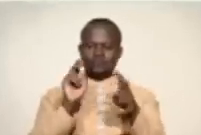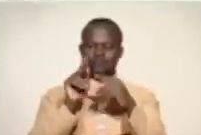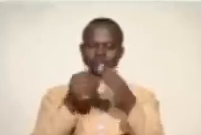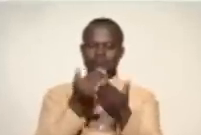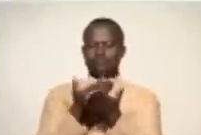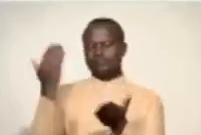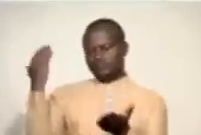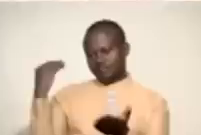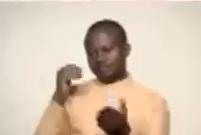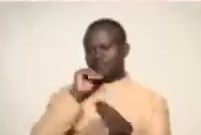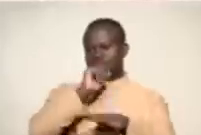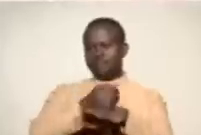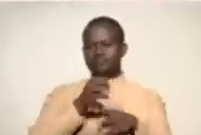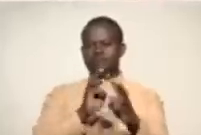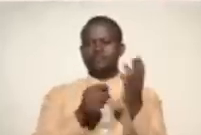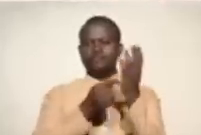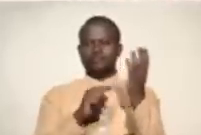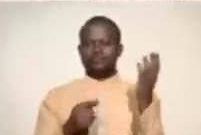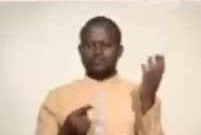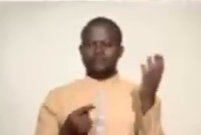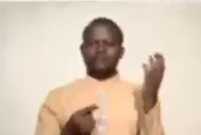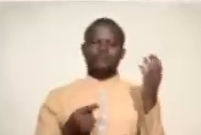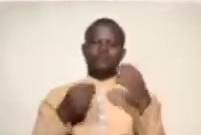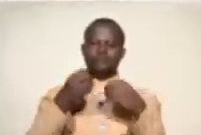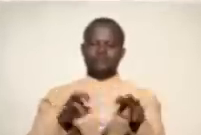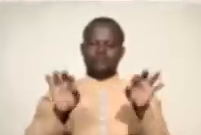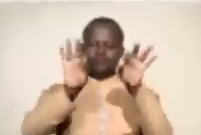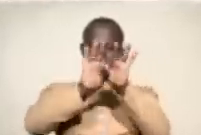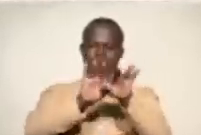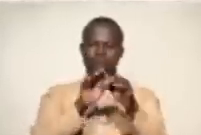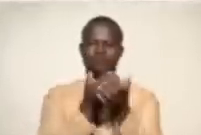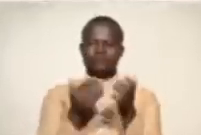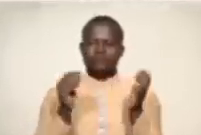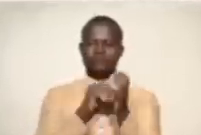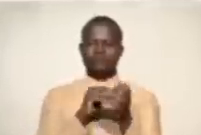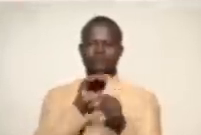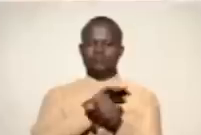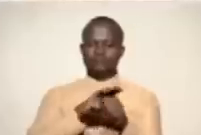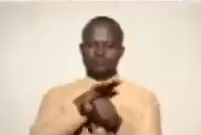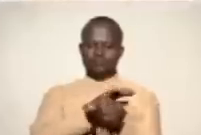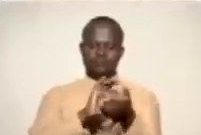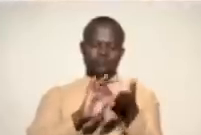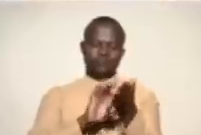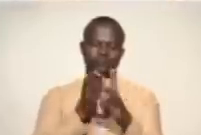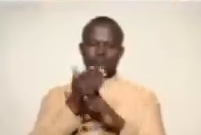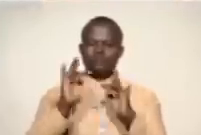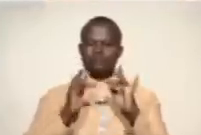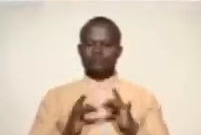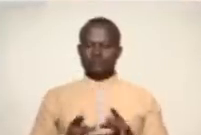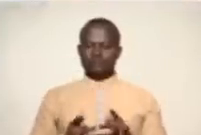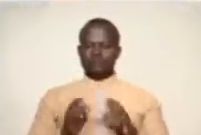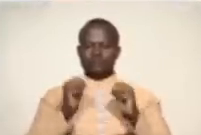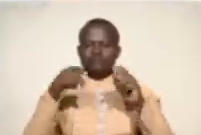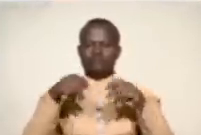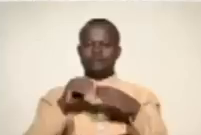basabye mbere hatarajyaho uburyo bw'ikoranabuhanga byataye agaciro, basabwa kongera kuzuza banyuze mu ikoranabuhanga.